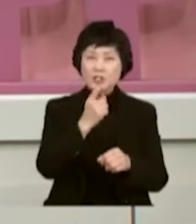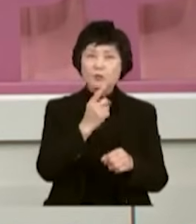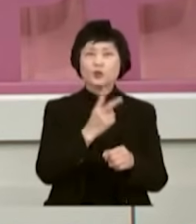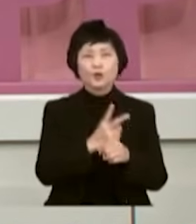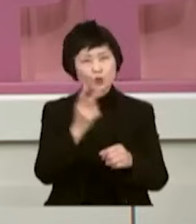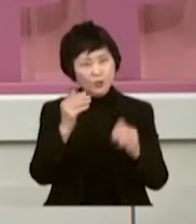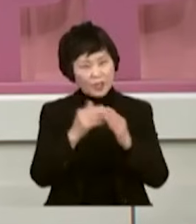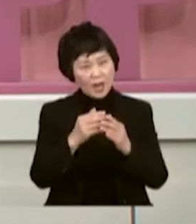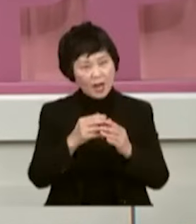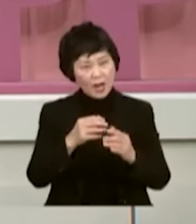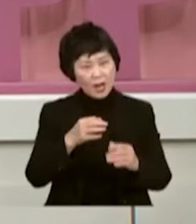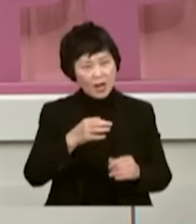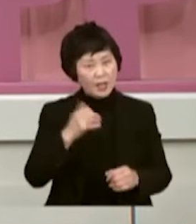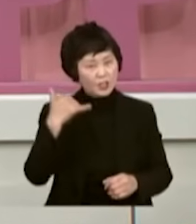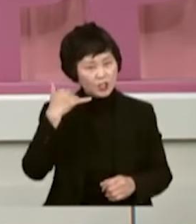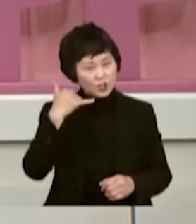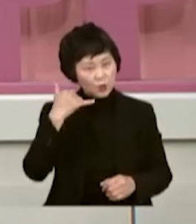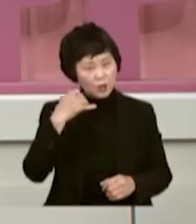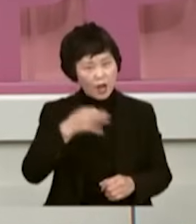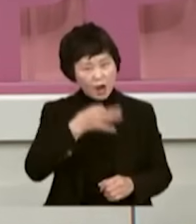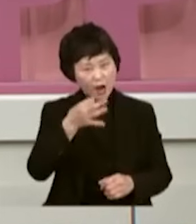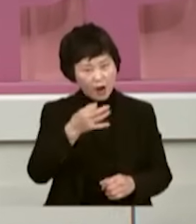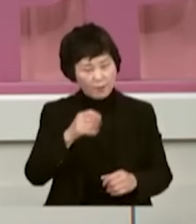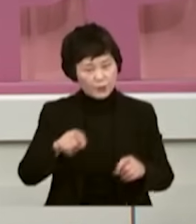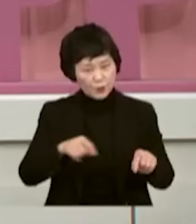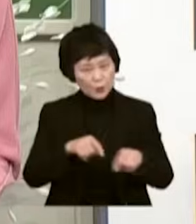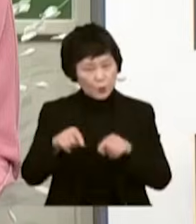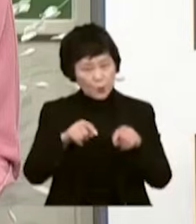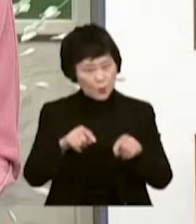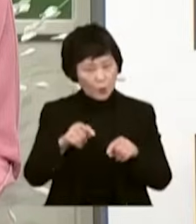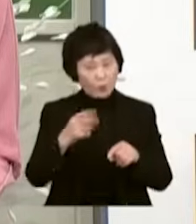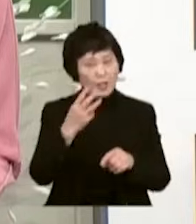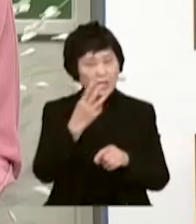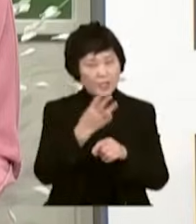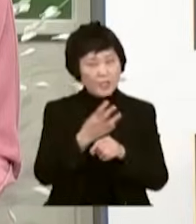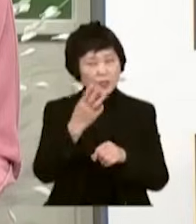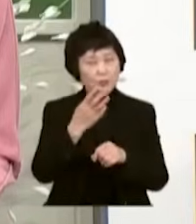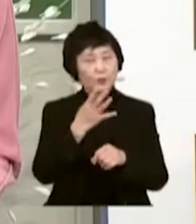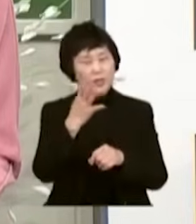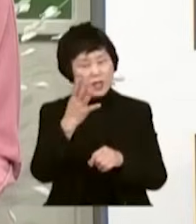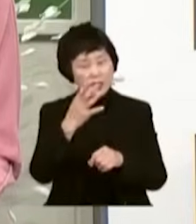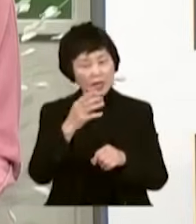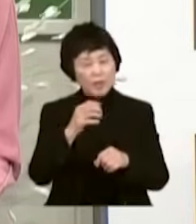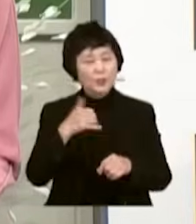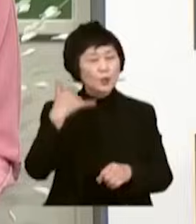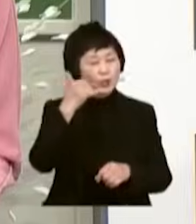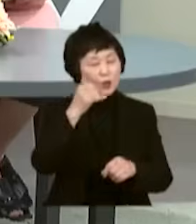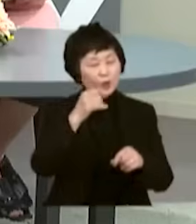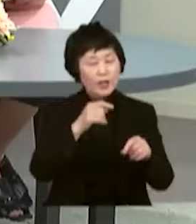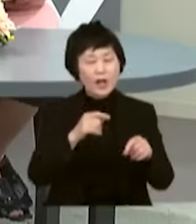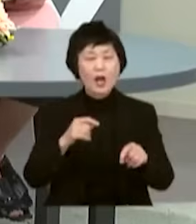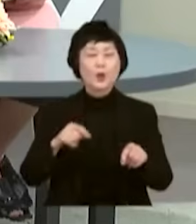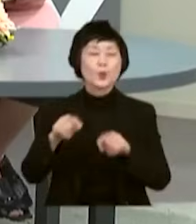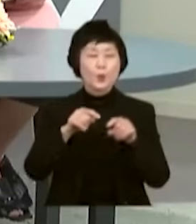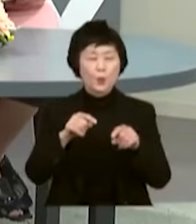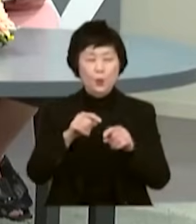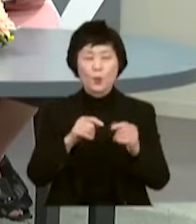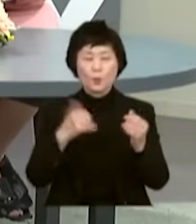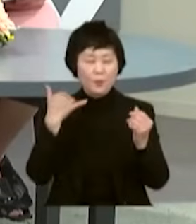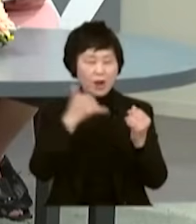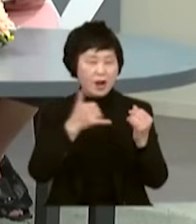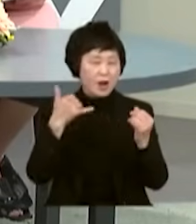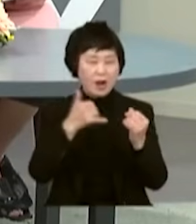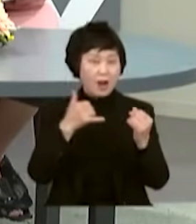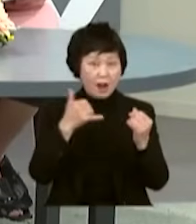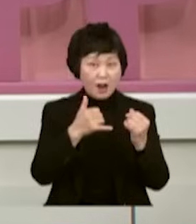3시부터 4시까지 기도하다 음성 녹음. 졸지 않았거든요. 계속 기도하고. 아니, 그럼 밤을 그냥 샜네요? 밤을 샜죠. 어머. 그 집 앞에서 기도하면서? 그렇죠? 그렇게 해서 밤을